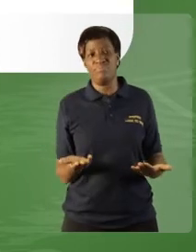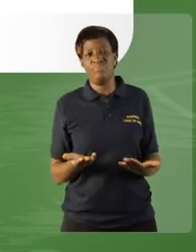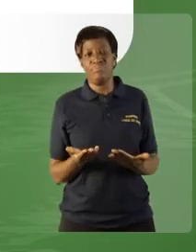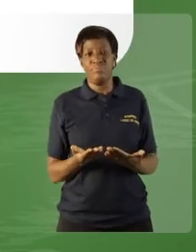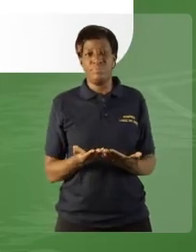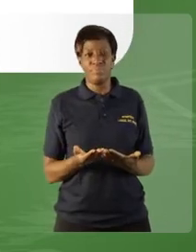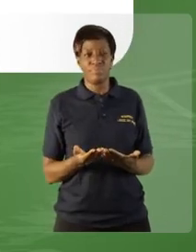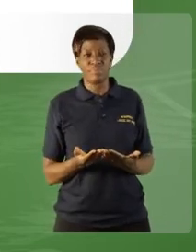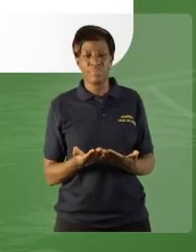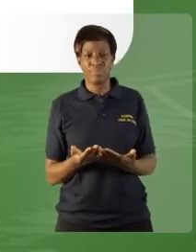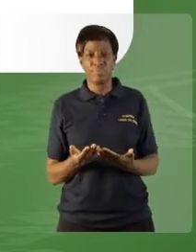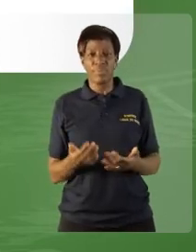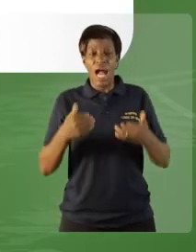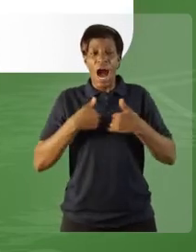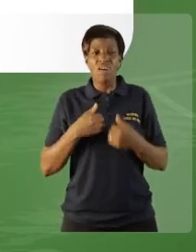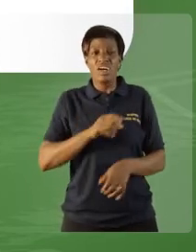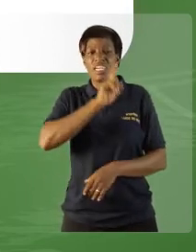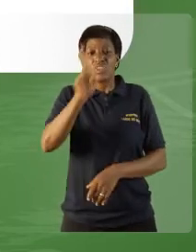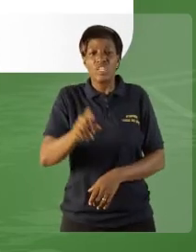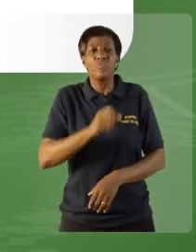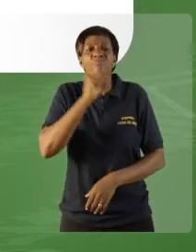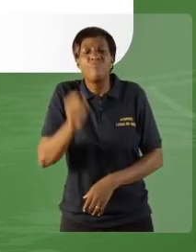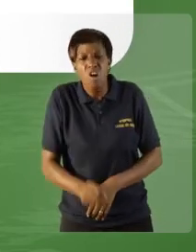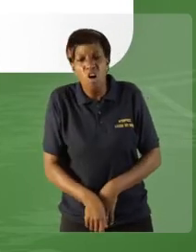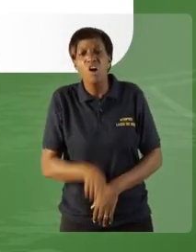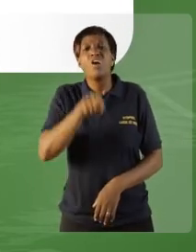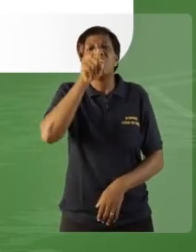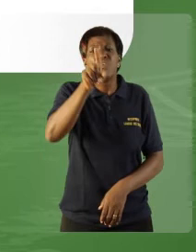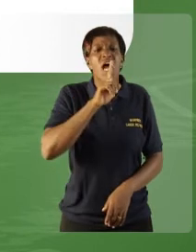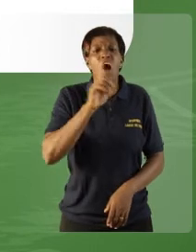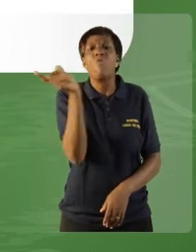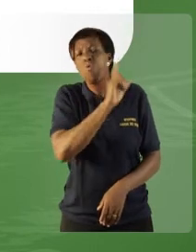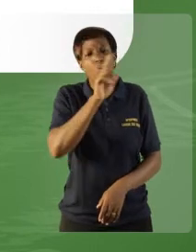Nous avons aussi des interrogations caduques. Tu es où?